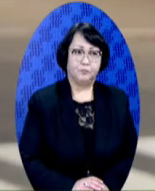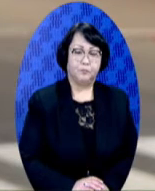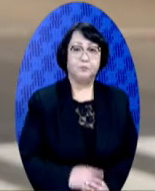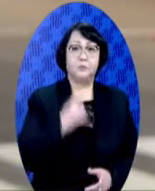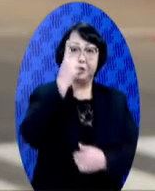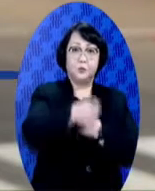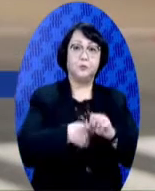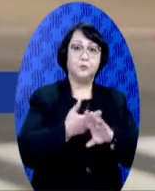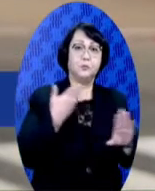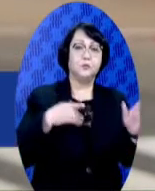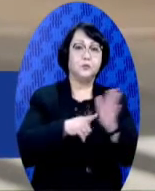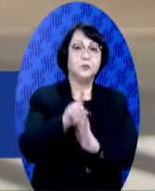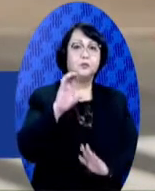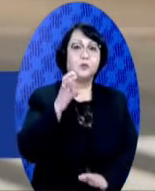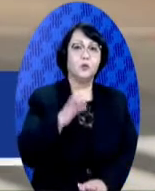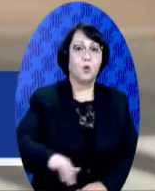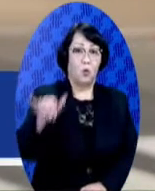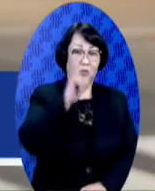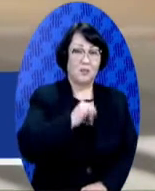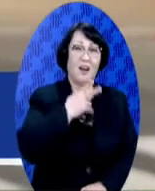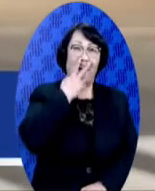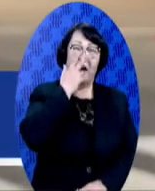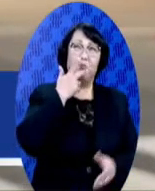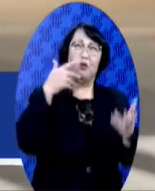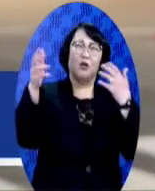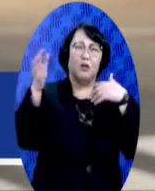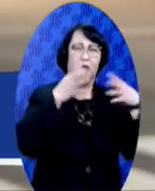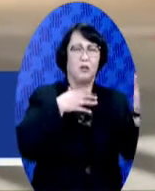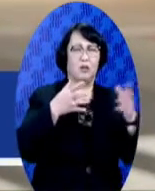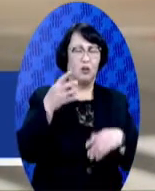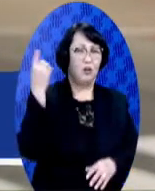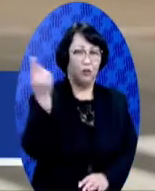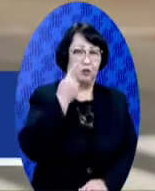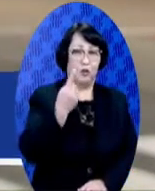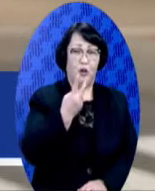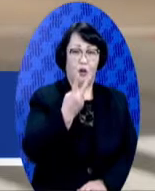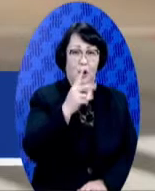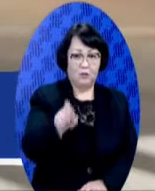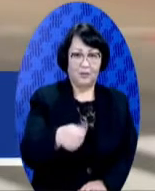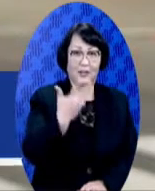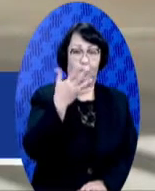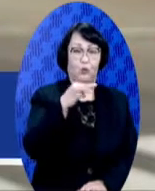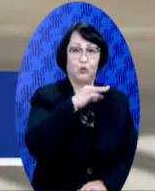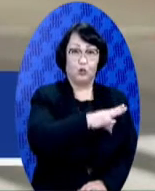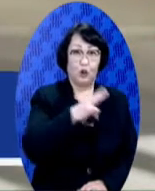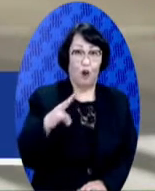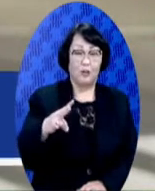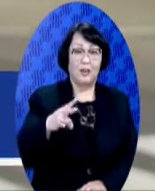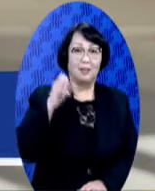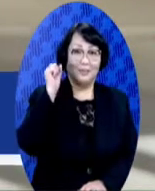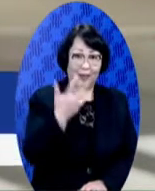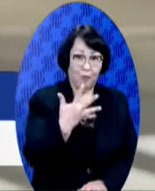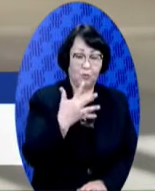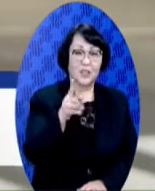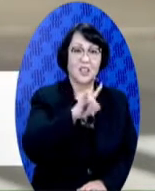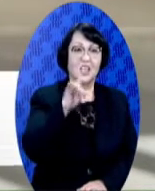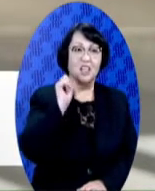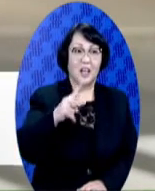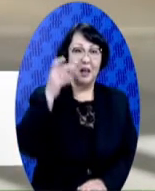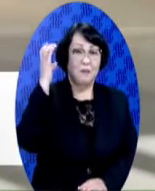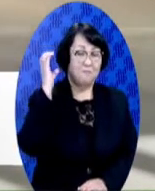Өнгөрсөн оноос эхлэн бүгд найрамдах Солонгос улсад агаарын бохирдол өндөр байгаа үед 2.5 тоннаас дээш 5 дугаар зэрэглийн автомашиныг Сөүл хотын